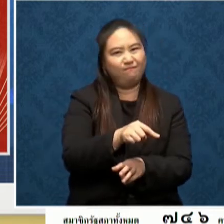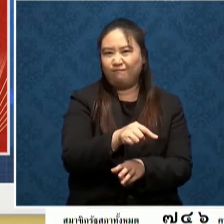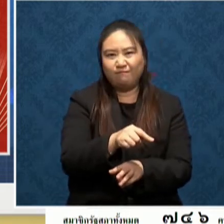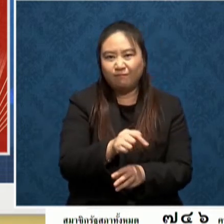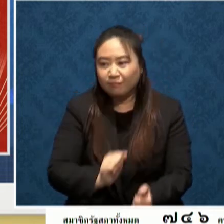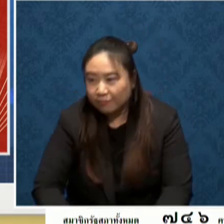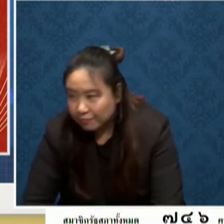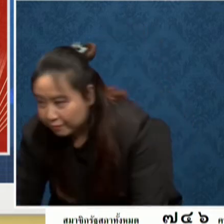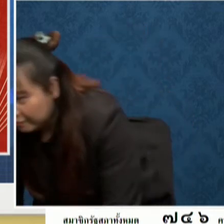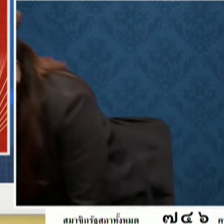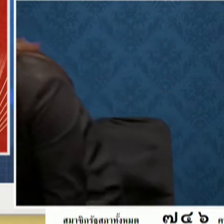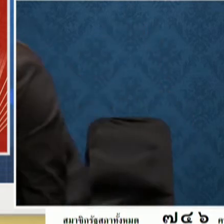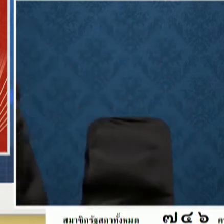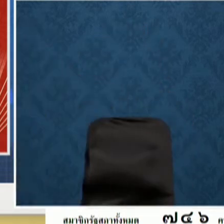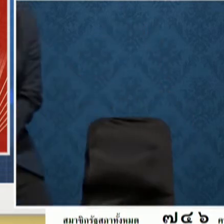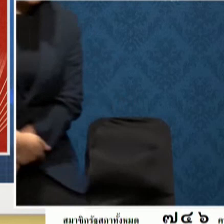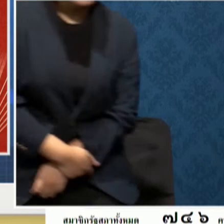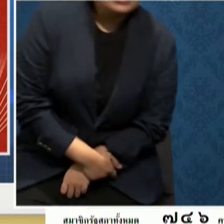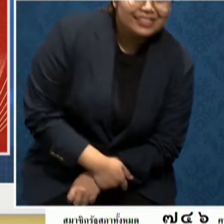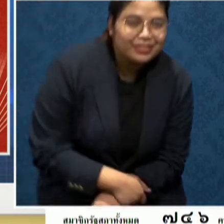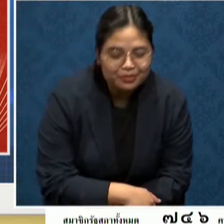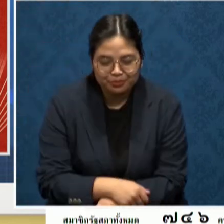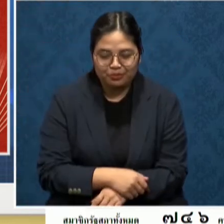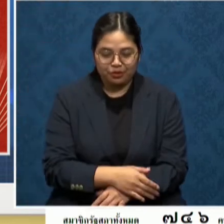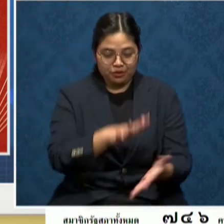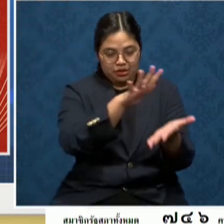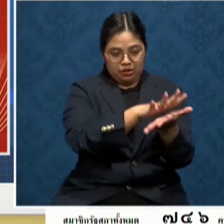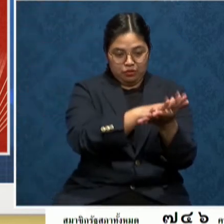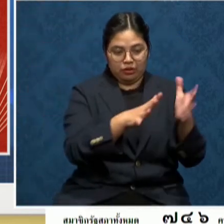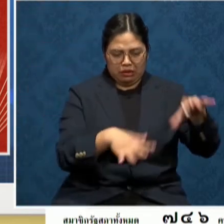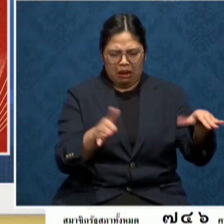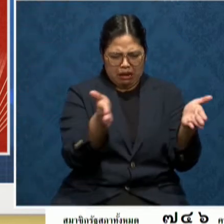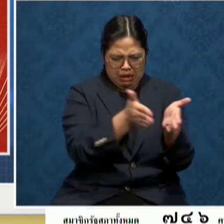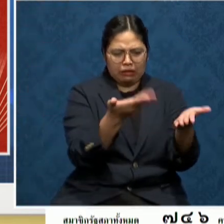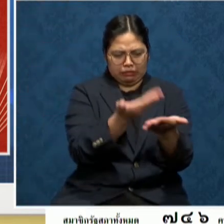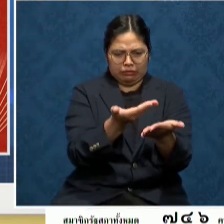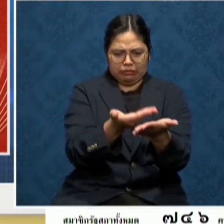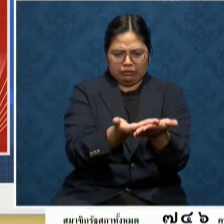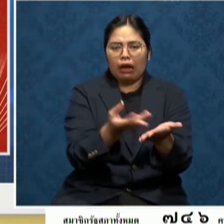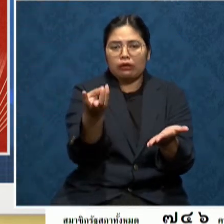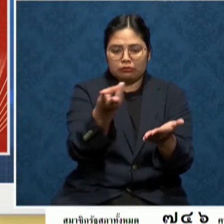ซ้ำเติโงเรียนขนดเล็กเพระลงเรีย ยิงเล็ก ยิงได้เงินน้อย